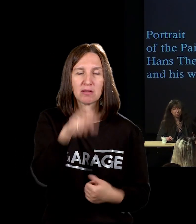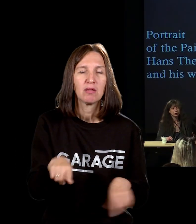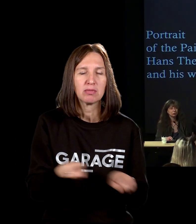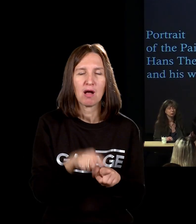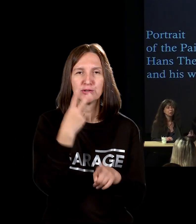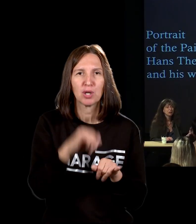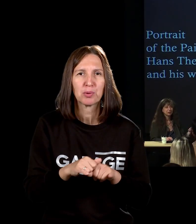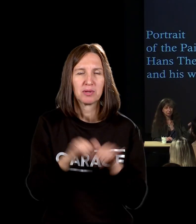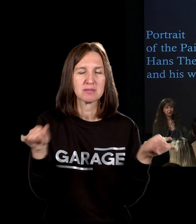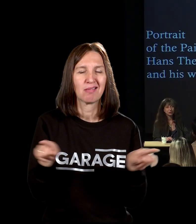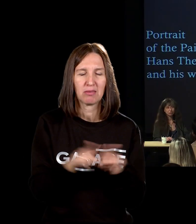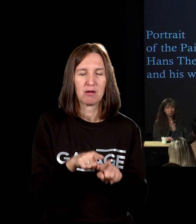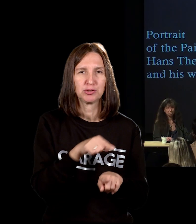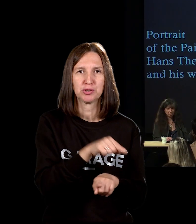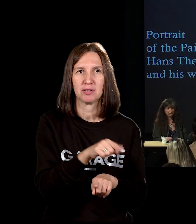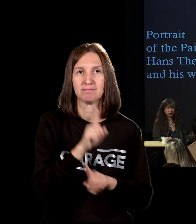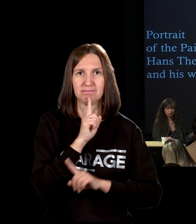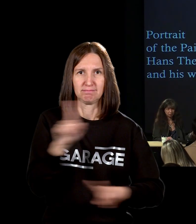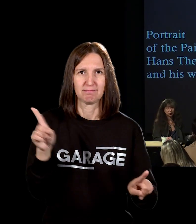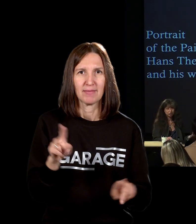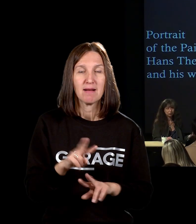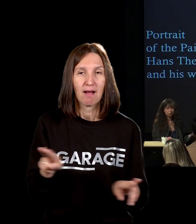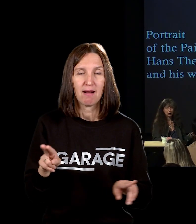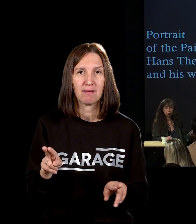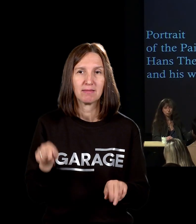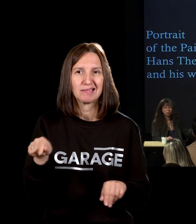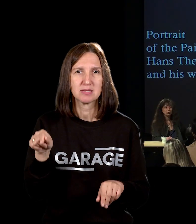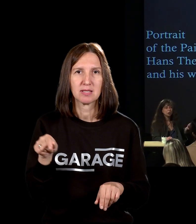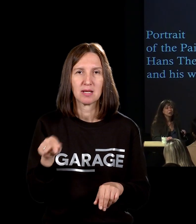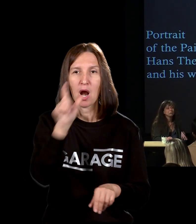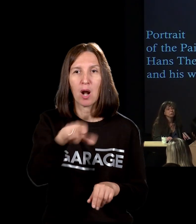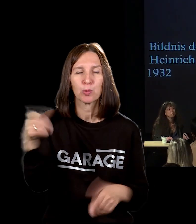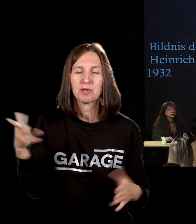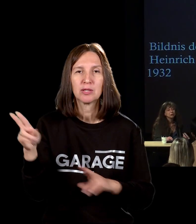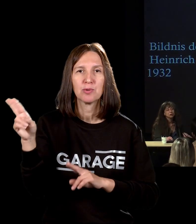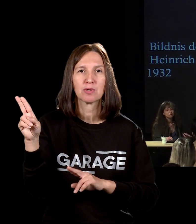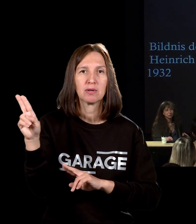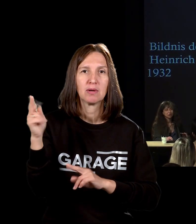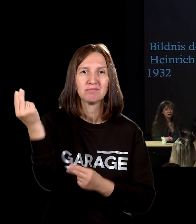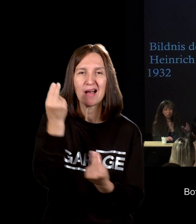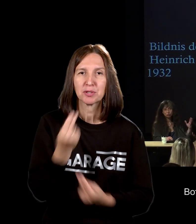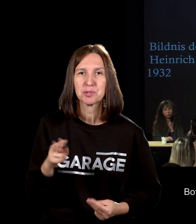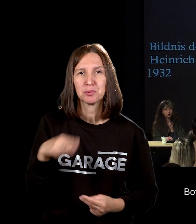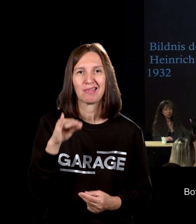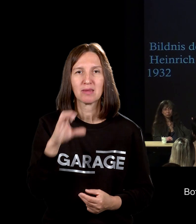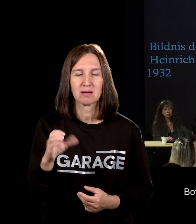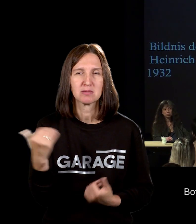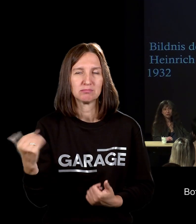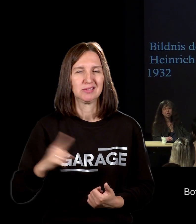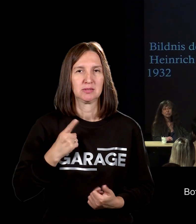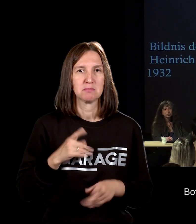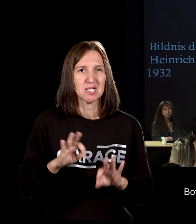которых Дикс рисует совсем тем же блистательным мастерством, да, которому он научился у старинной живописи. Вот такой совершенно